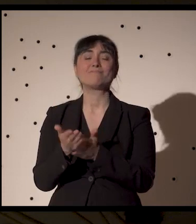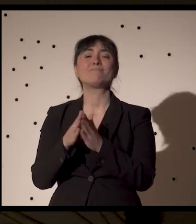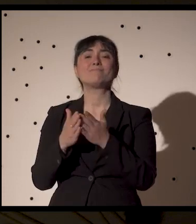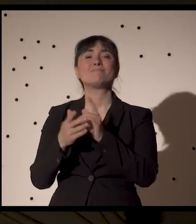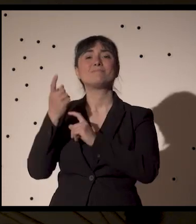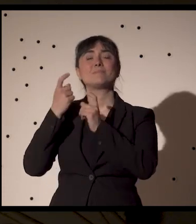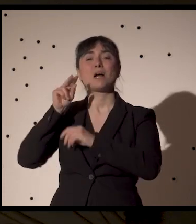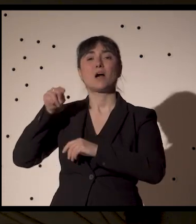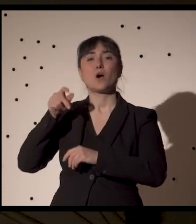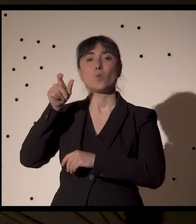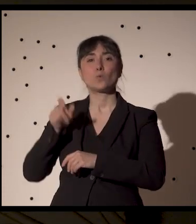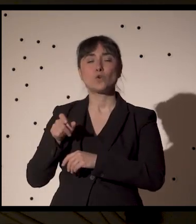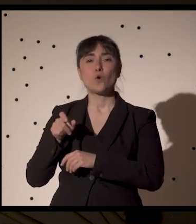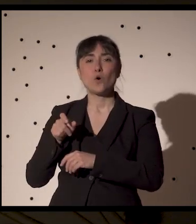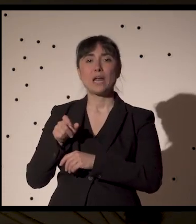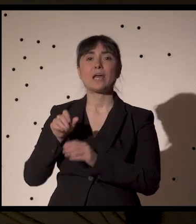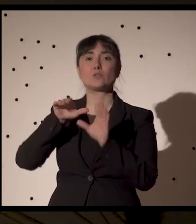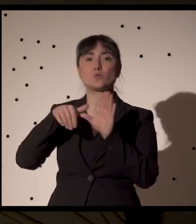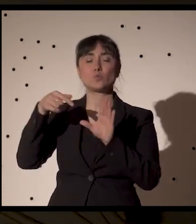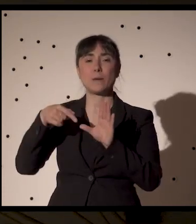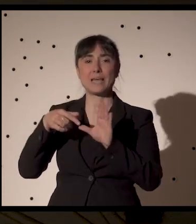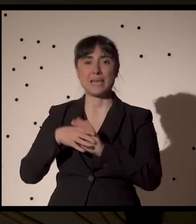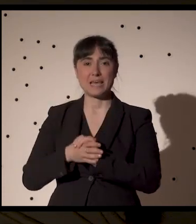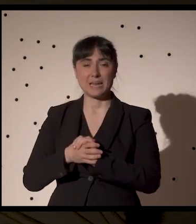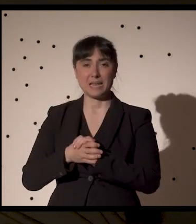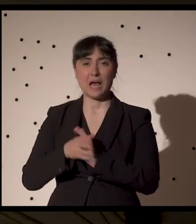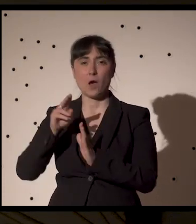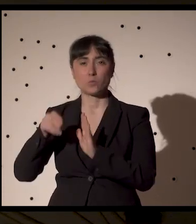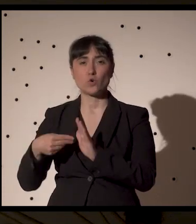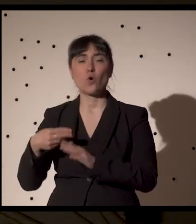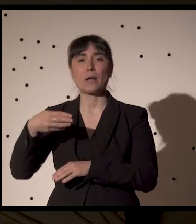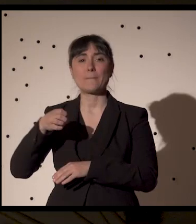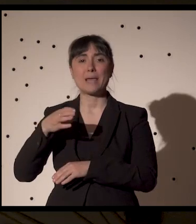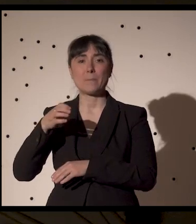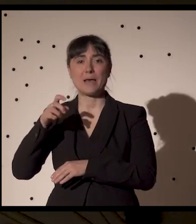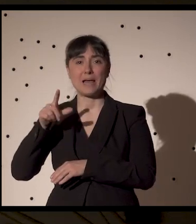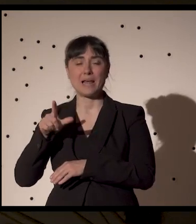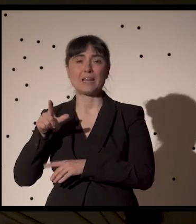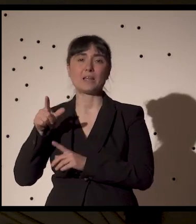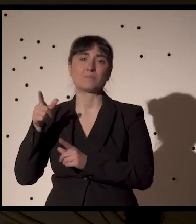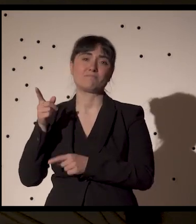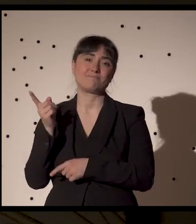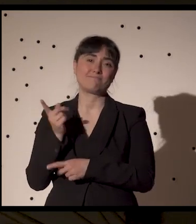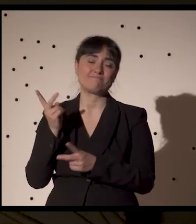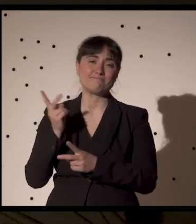del romanzo ho paura torero di Pedro alle mebel un autore cileno